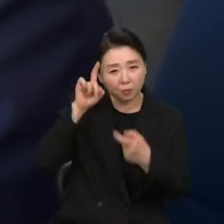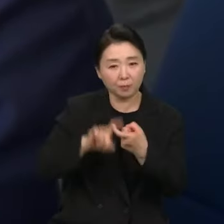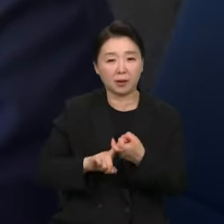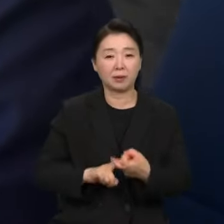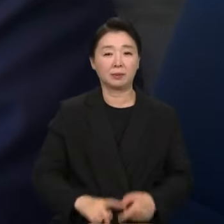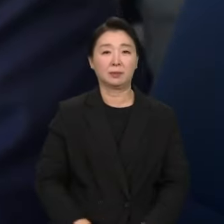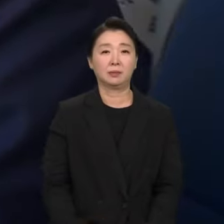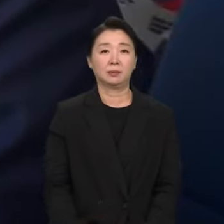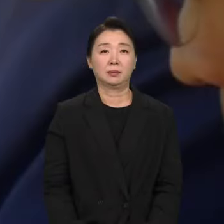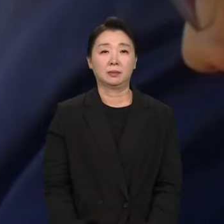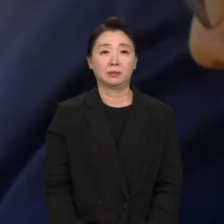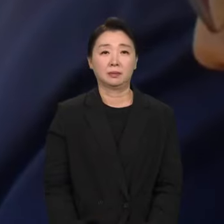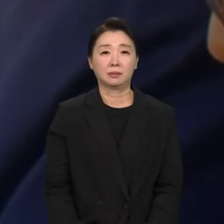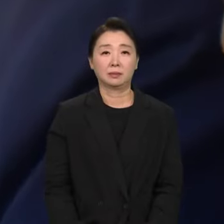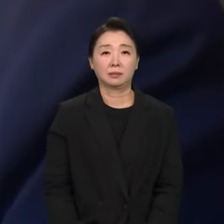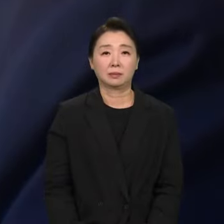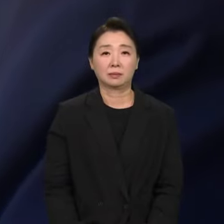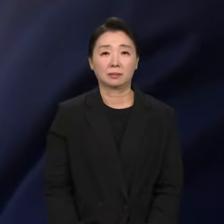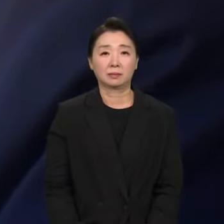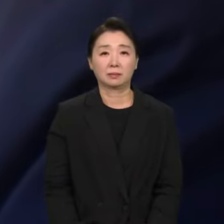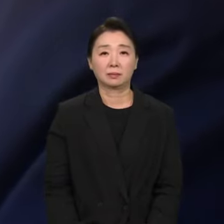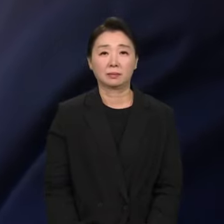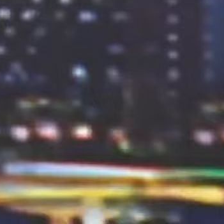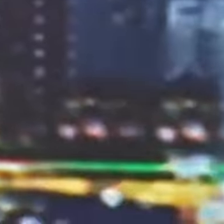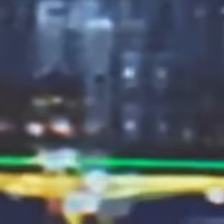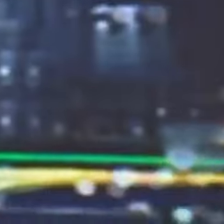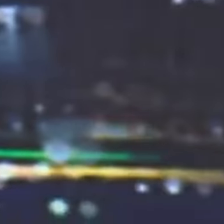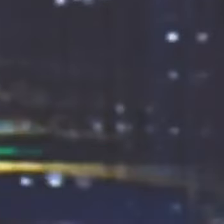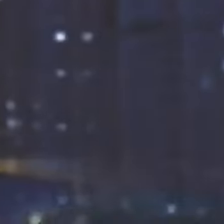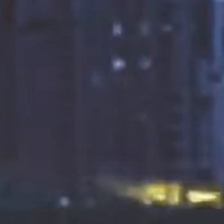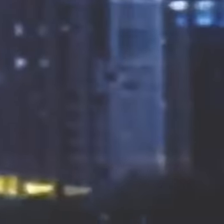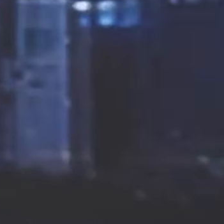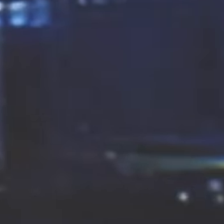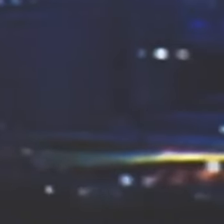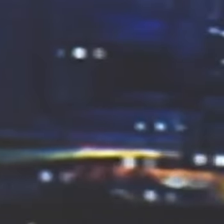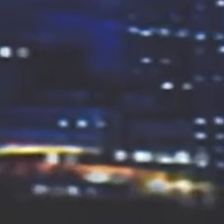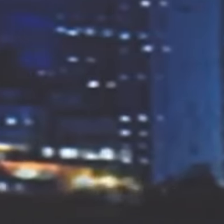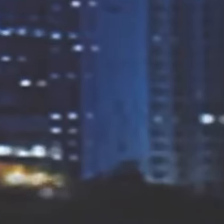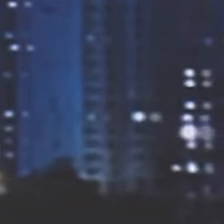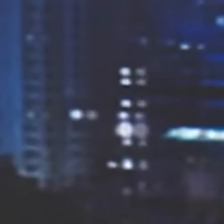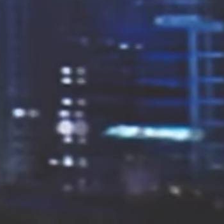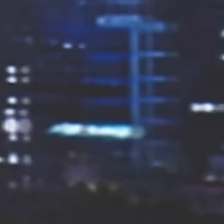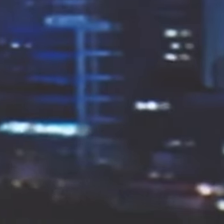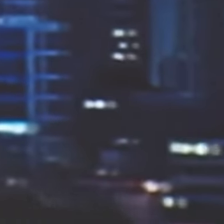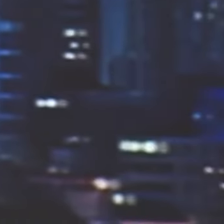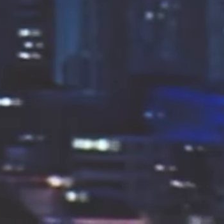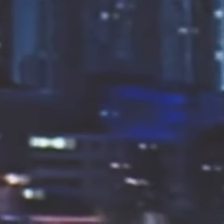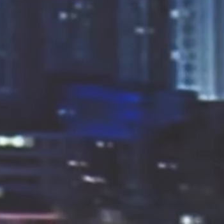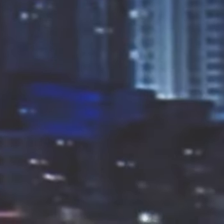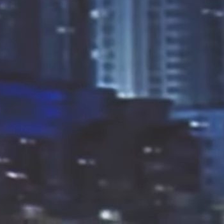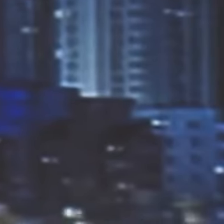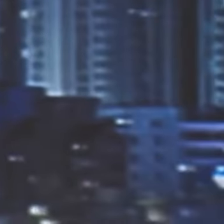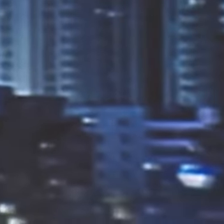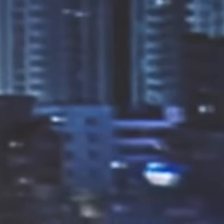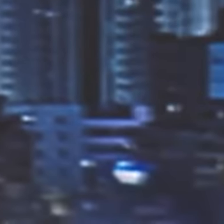있습니다. JTBC 윤세민입니다. JTBC